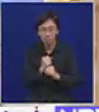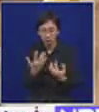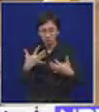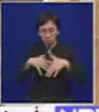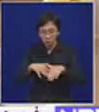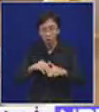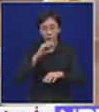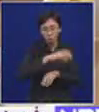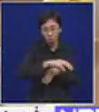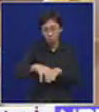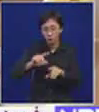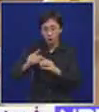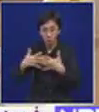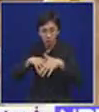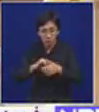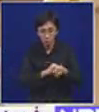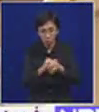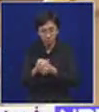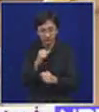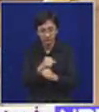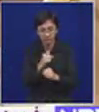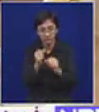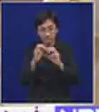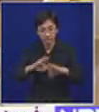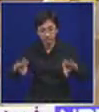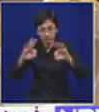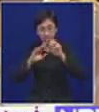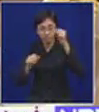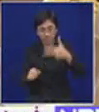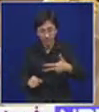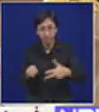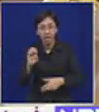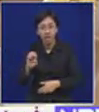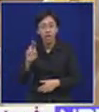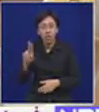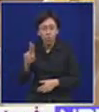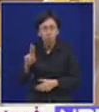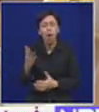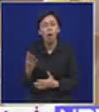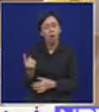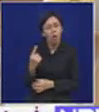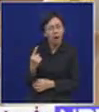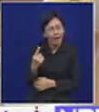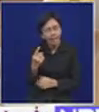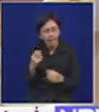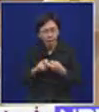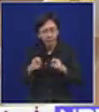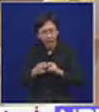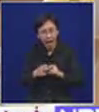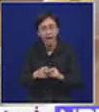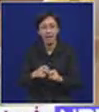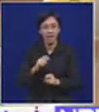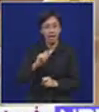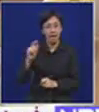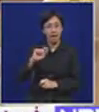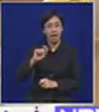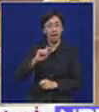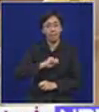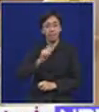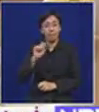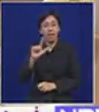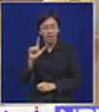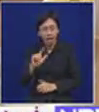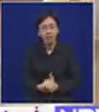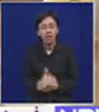การการทำงานร่วมกันอย่างเป็นระบบใน3เรื่องหลักที่ EU กล่าวหาในการให้ใบเหลืองทั้งการออกกฎหมายและปรับแก้ไขกฎระเบียบ